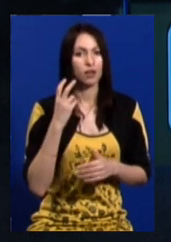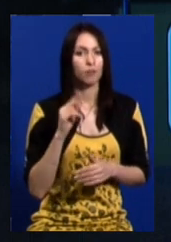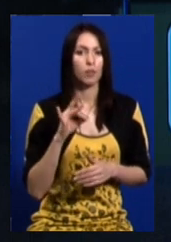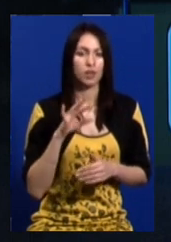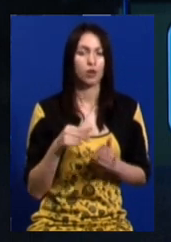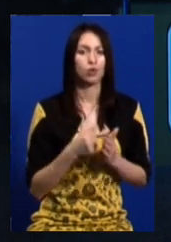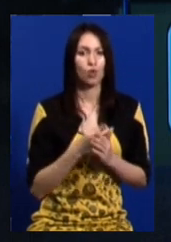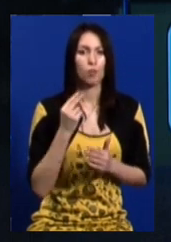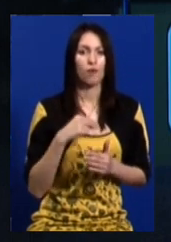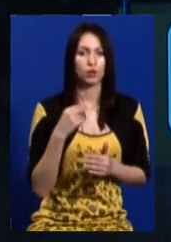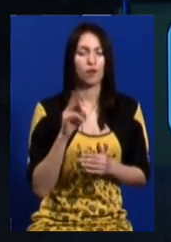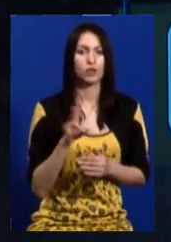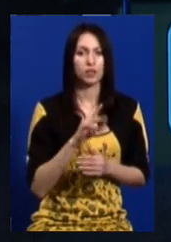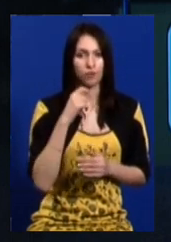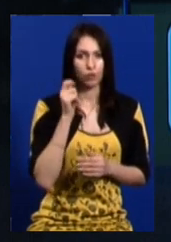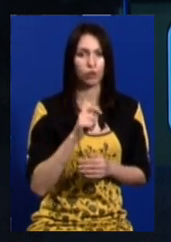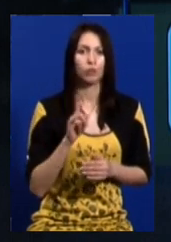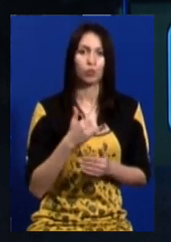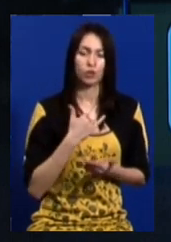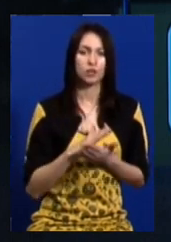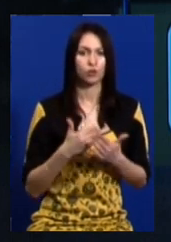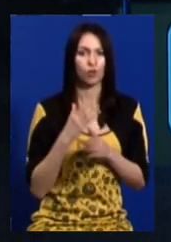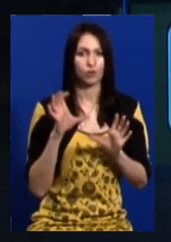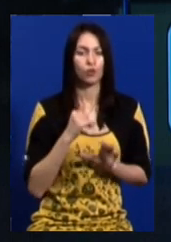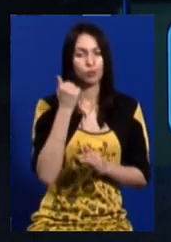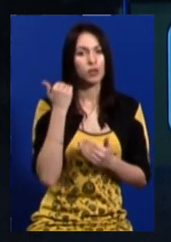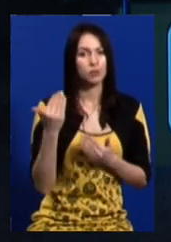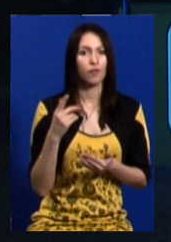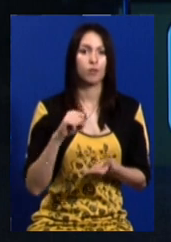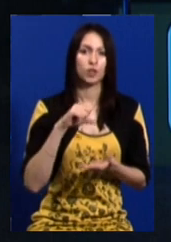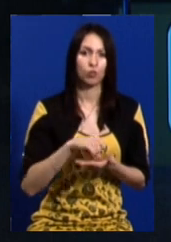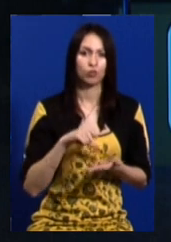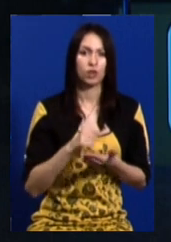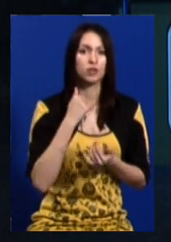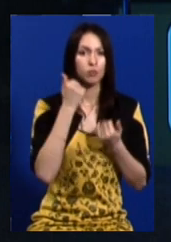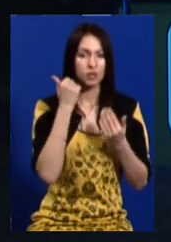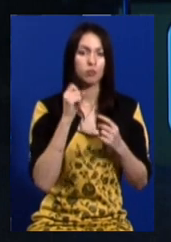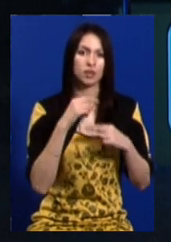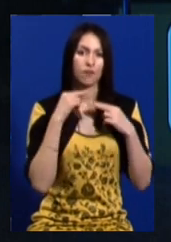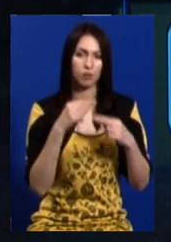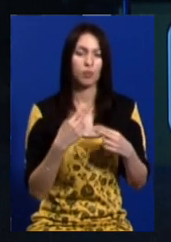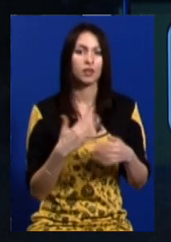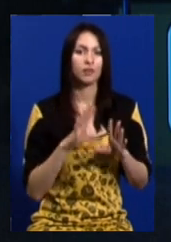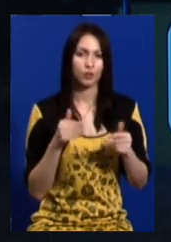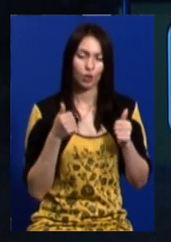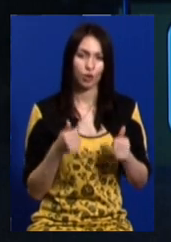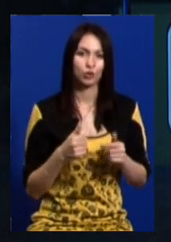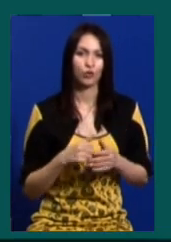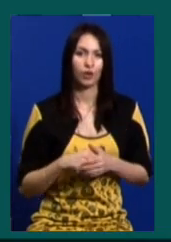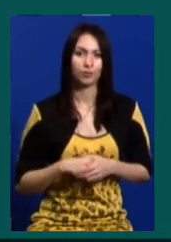до Православної церкви України, бо є у нас новий закон. Дякую вам за участь у програмі, дякуємо за увагу і на все добре.